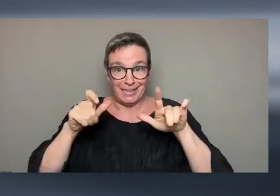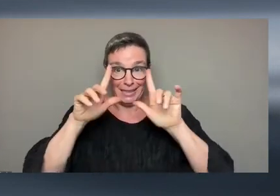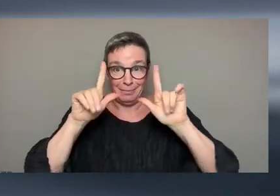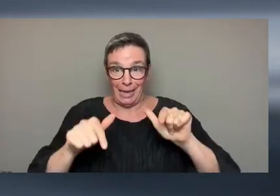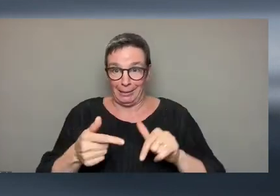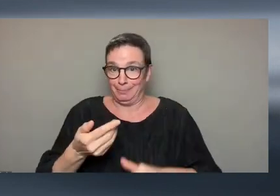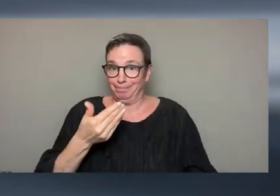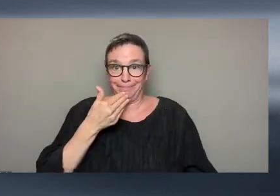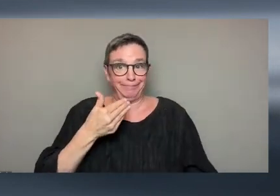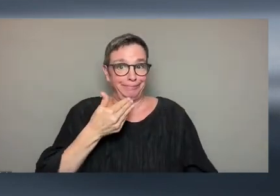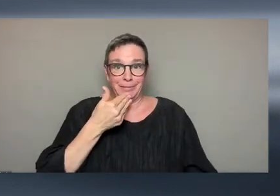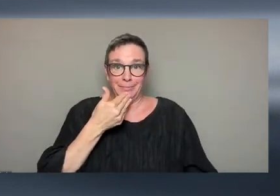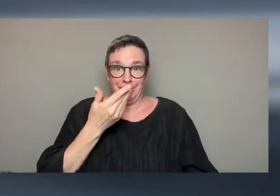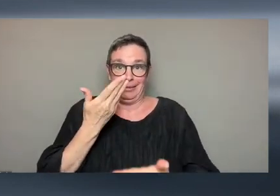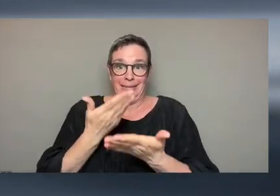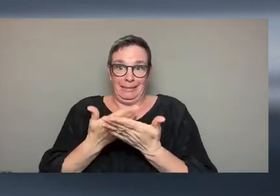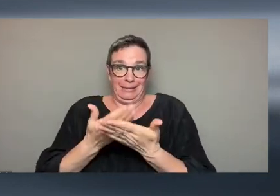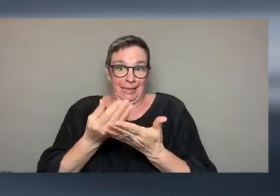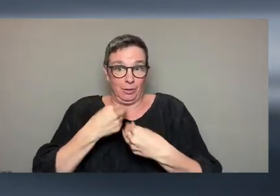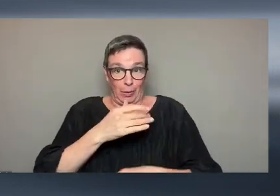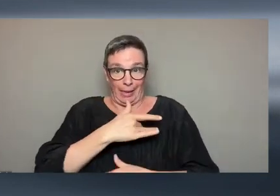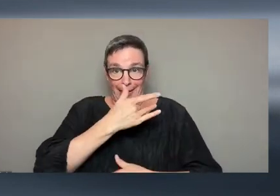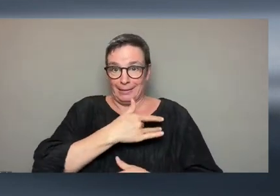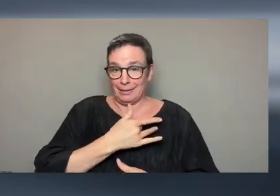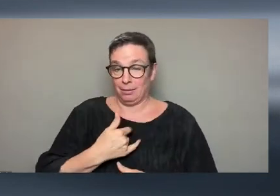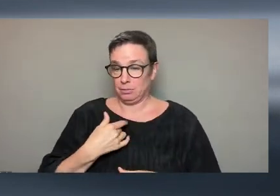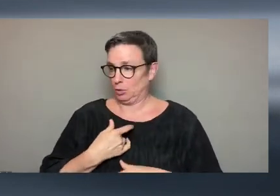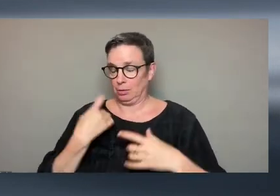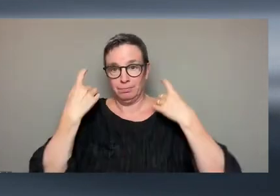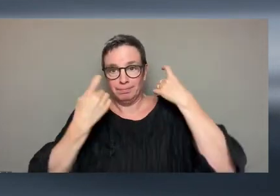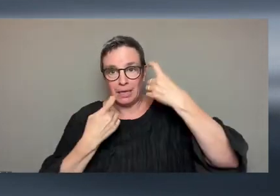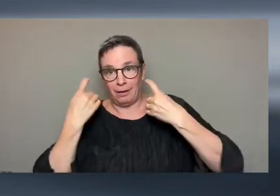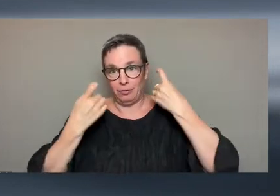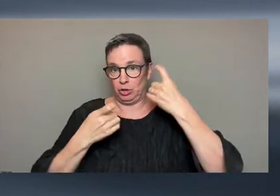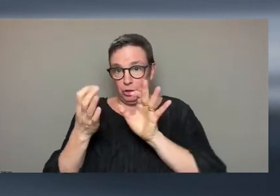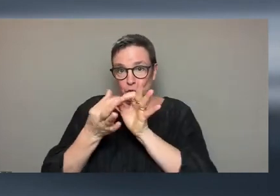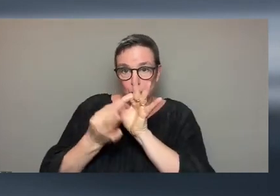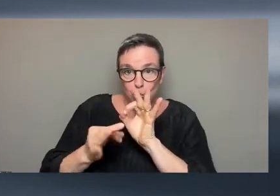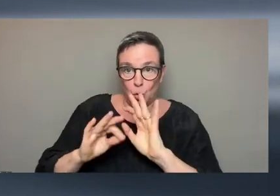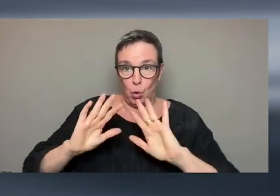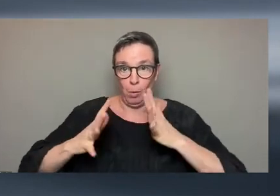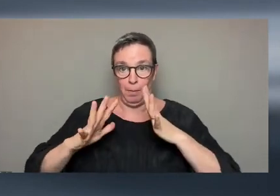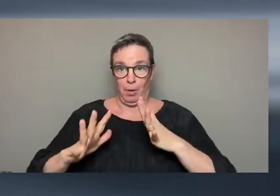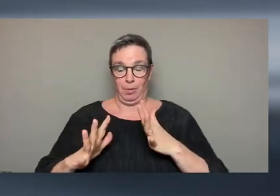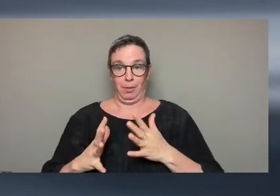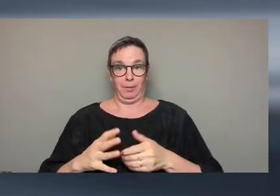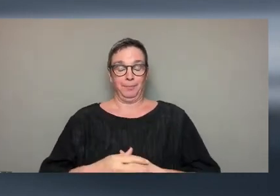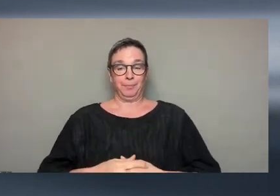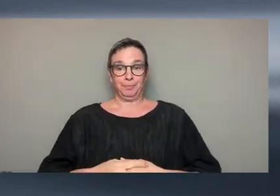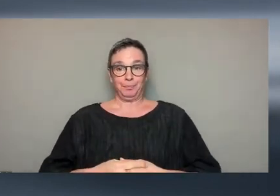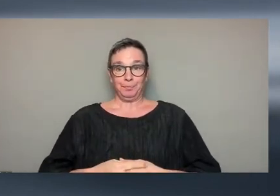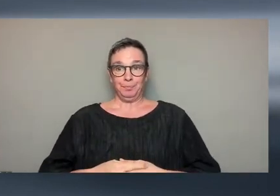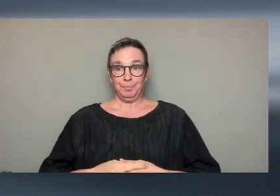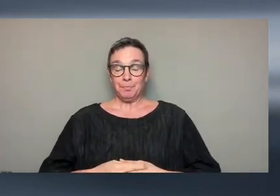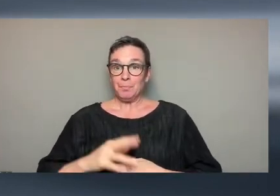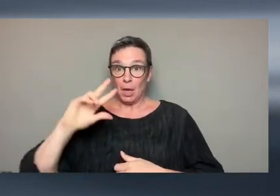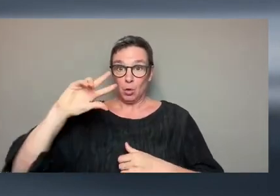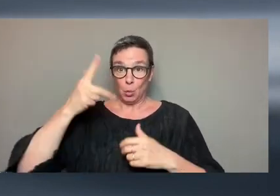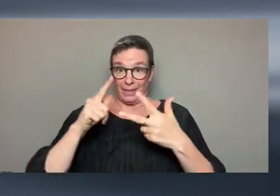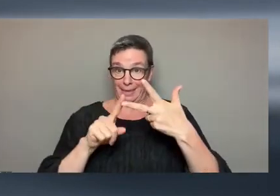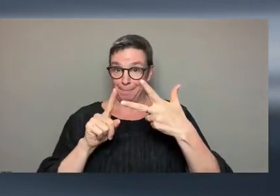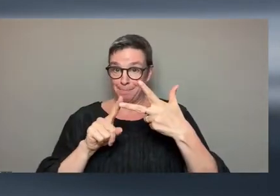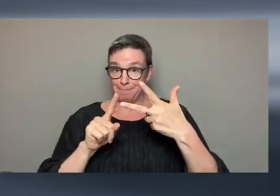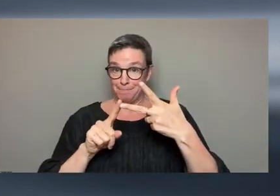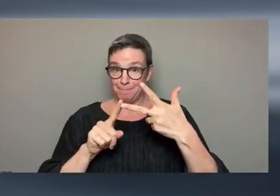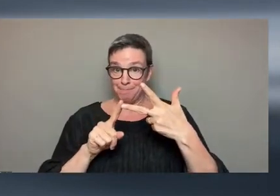intéressant et innovant, c'est qu'il faut chercher des nouvelles solutions à ces problèmes. Et ensuite, le troisième, ce sont les